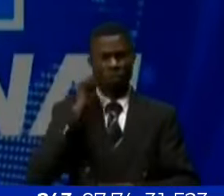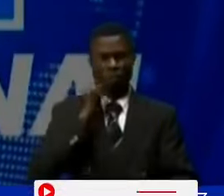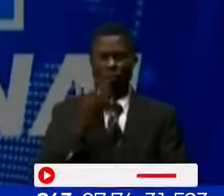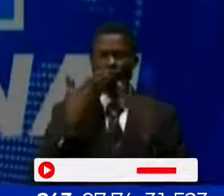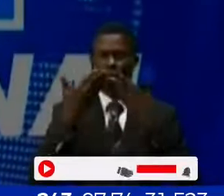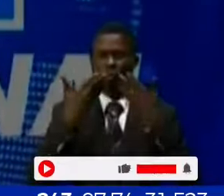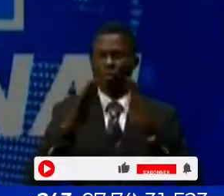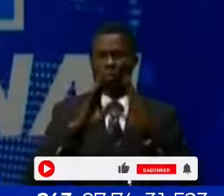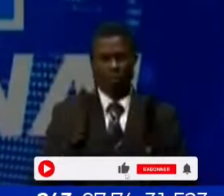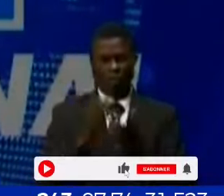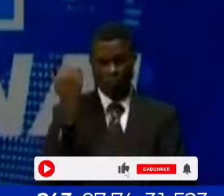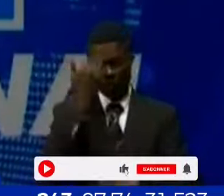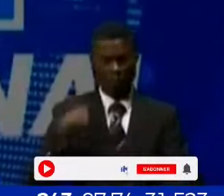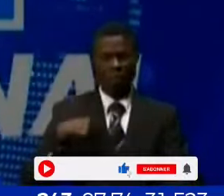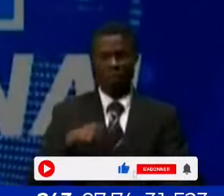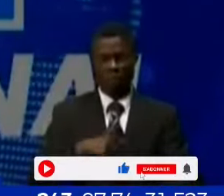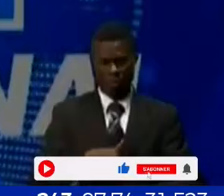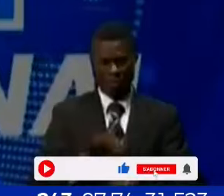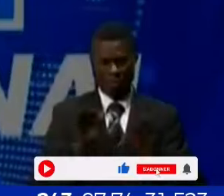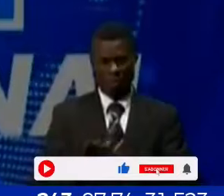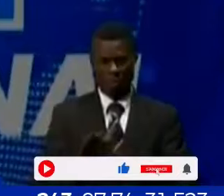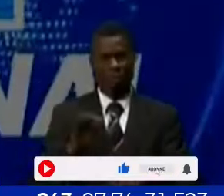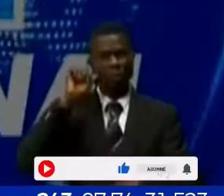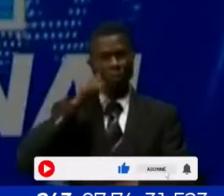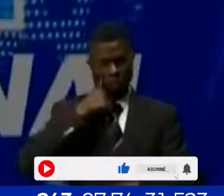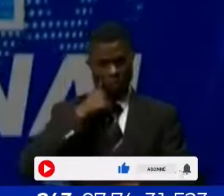suivi. Merci à vous qui nous suivez dans la commune